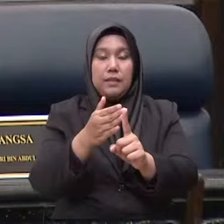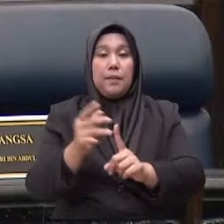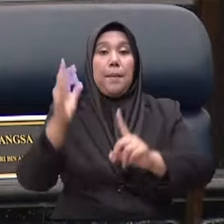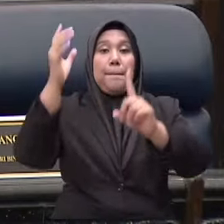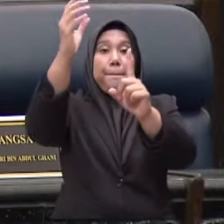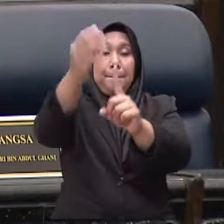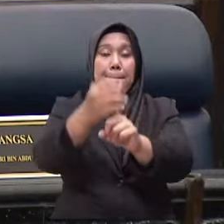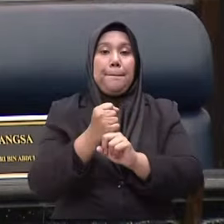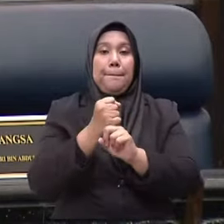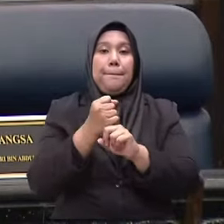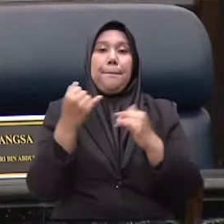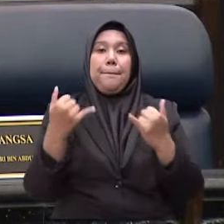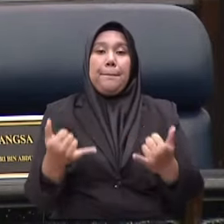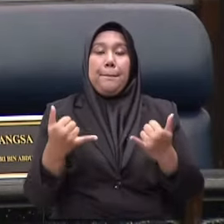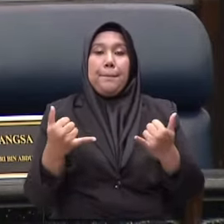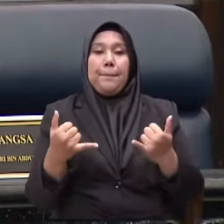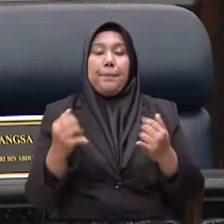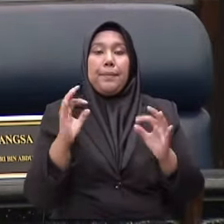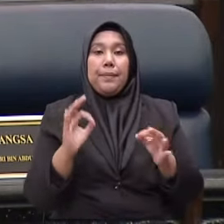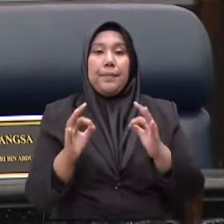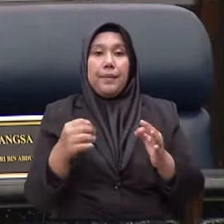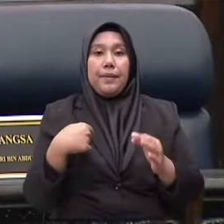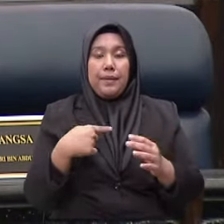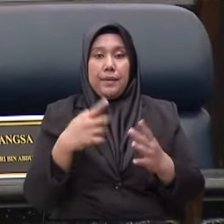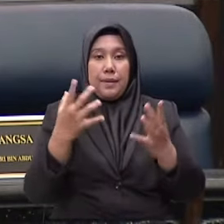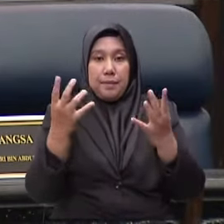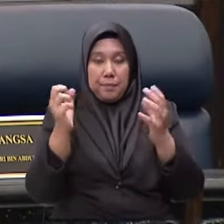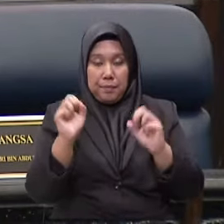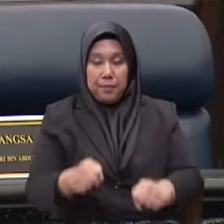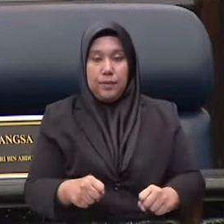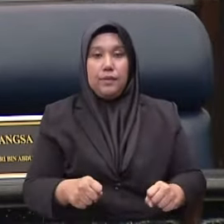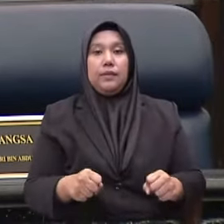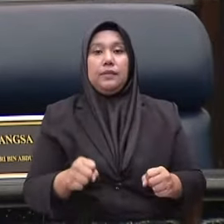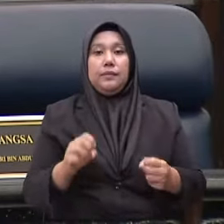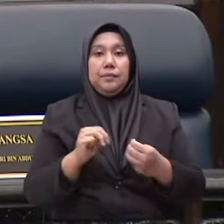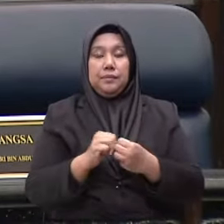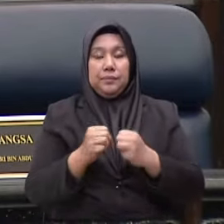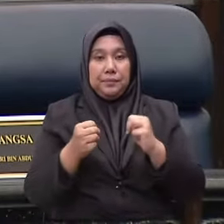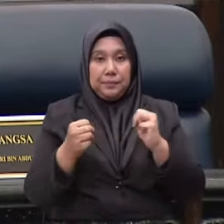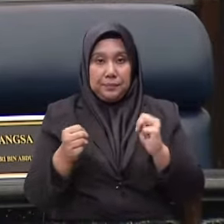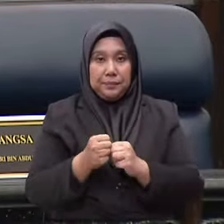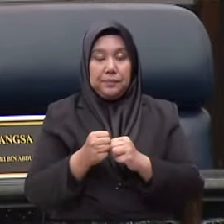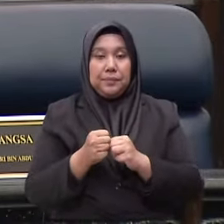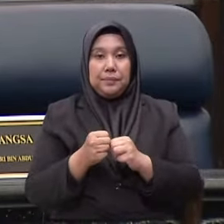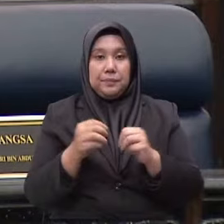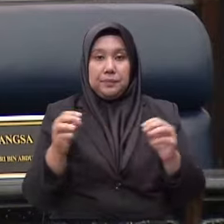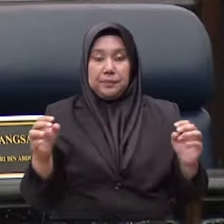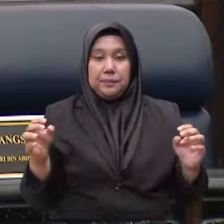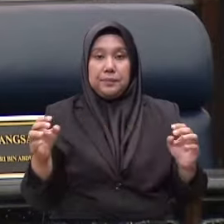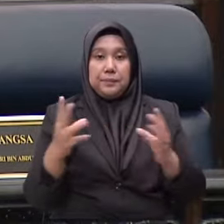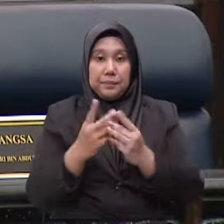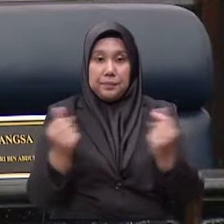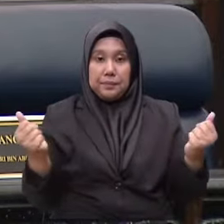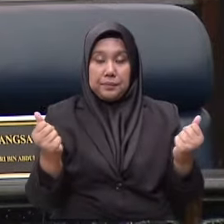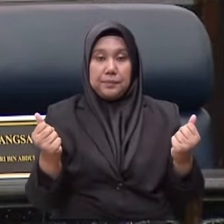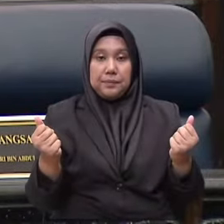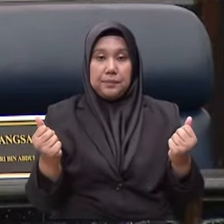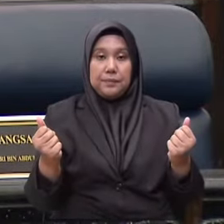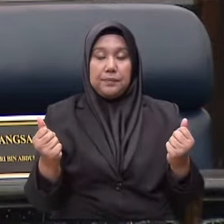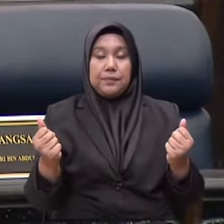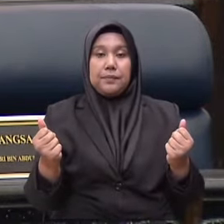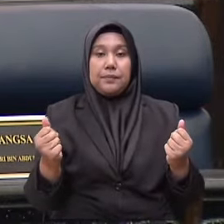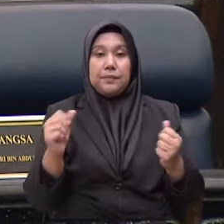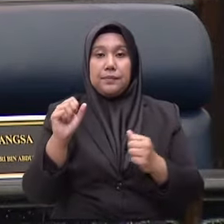APK ini jika ianya dapat kita atasi subsidi basar ini sudah tentu dia